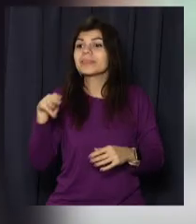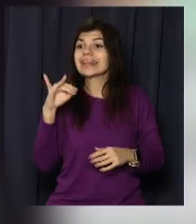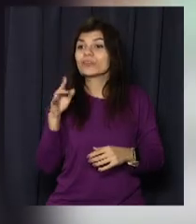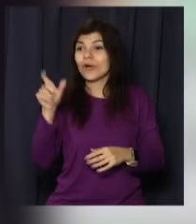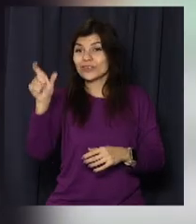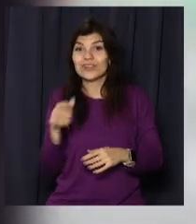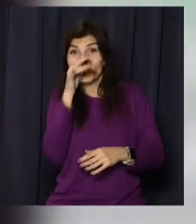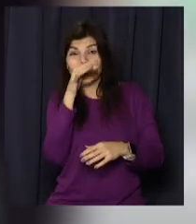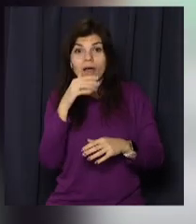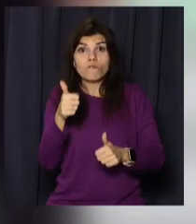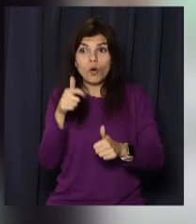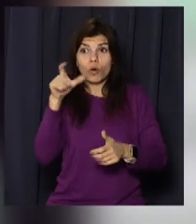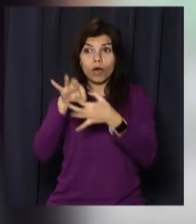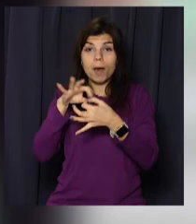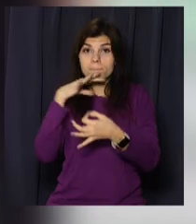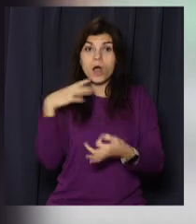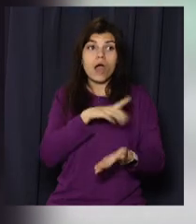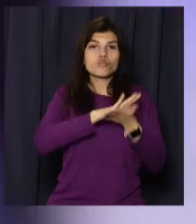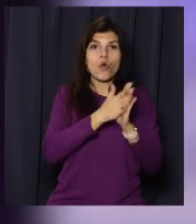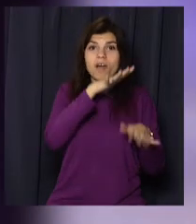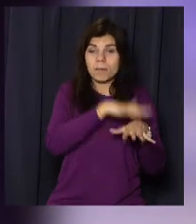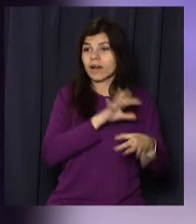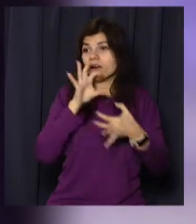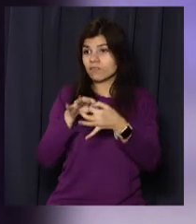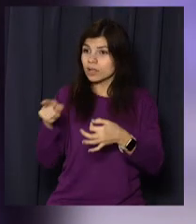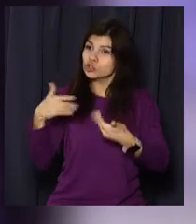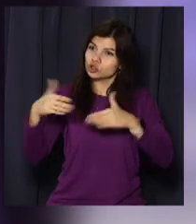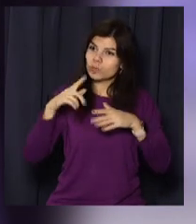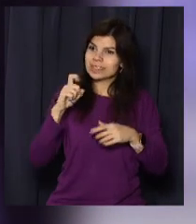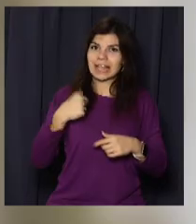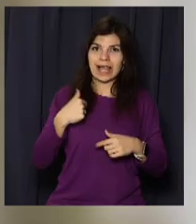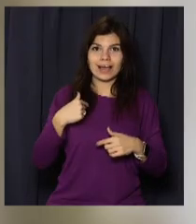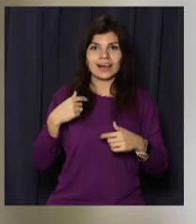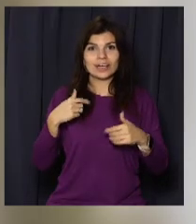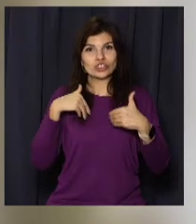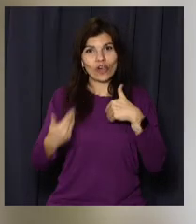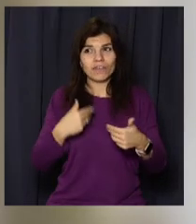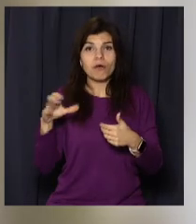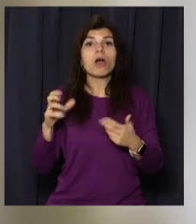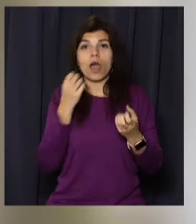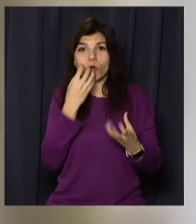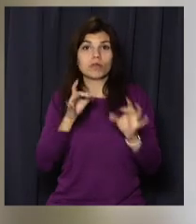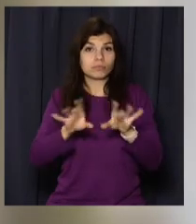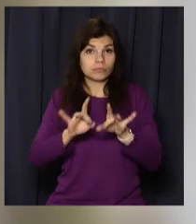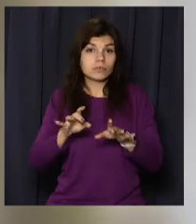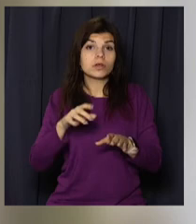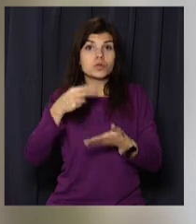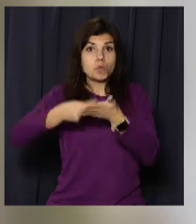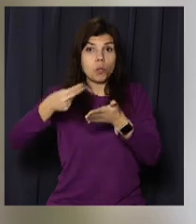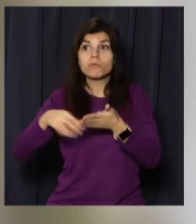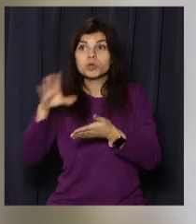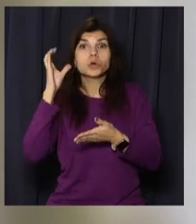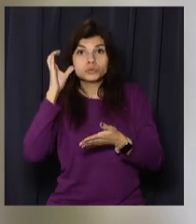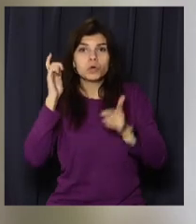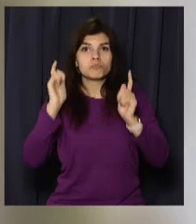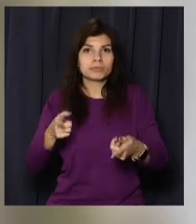рекламу їхнього продукту чи послуги у короткому відеоролику. А юні зірки TikTok, акаунти яких налічують мільйони підписників,